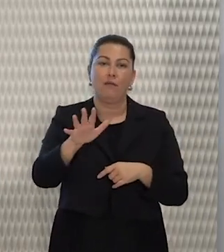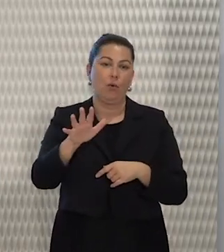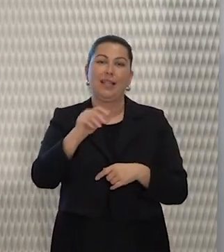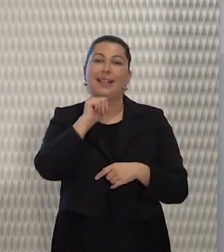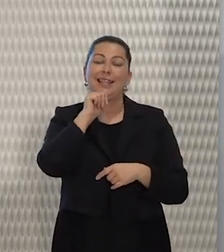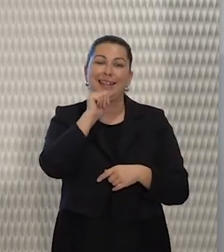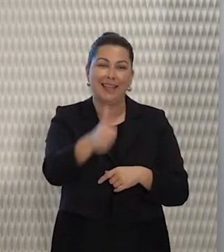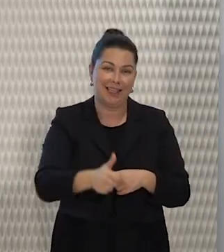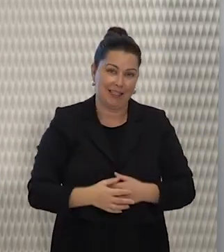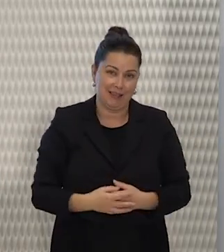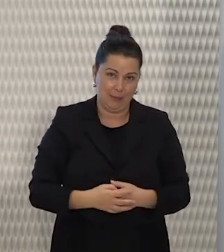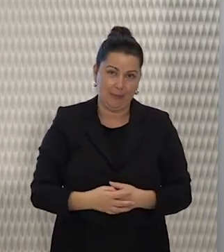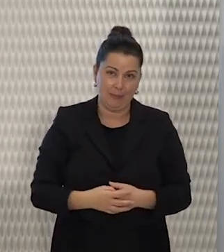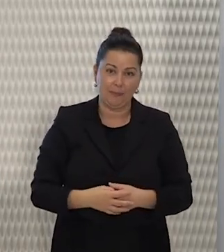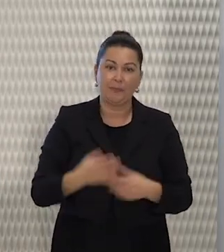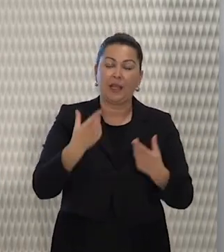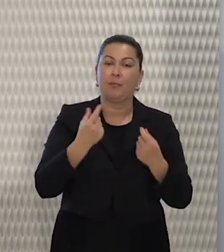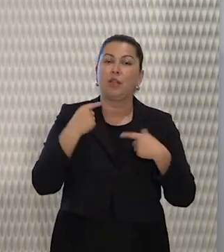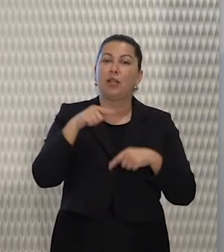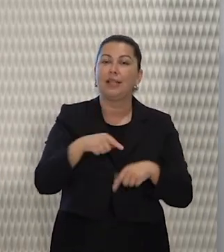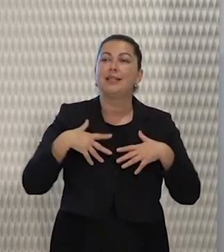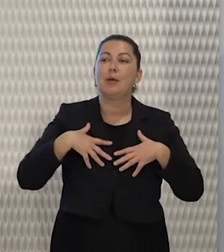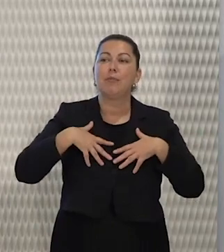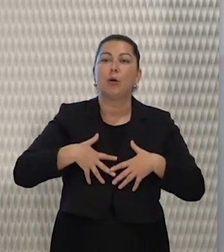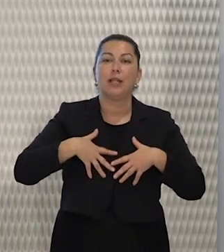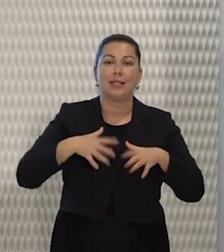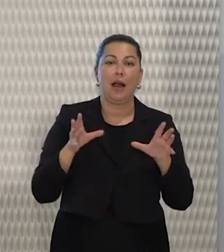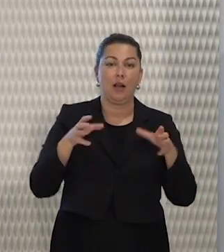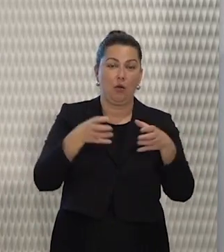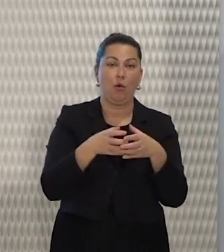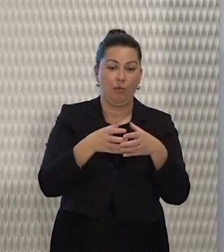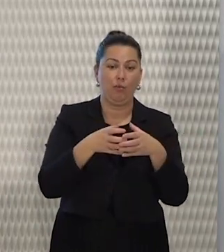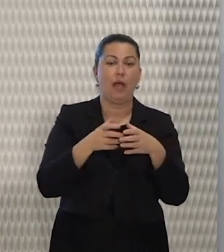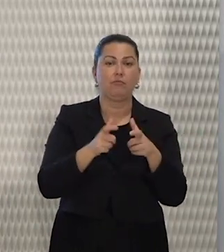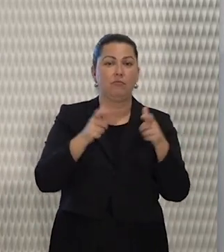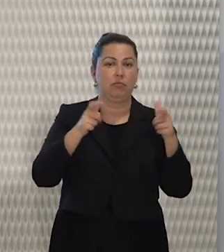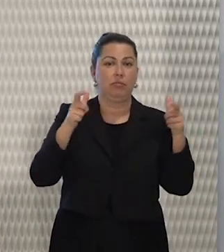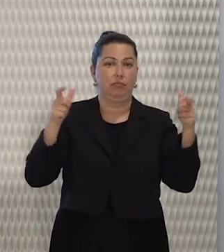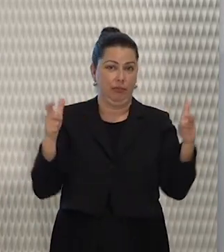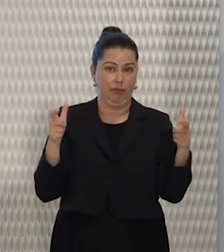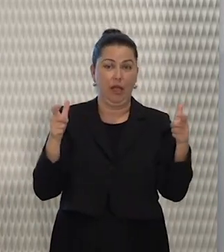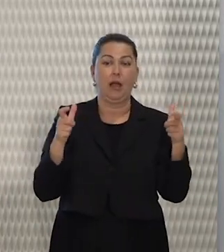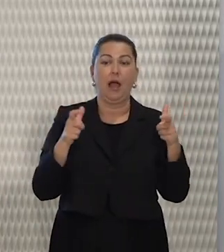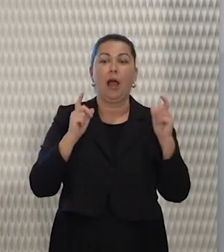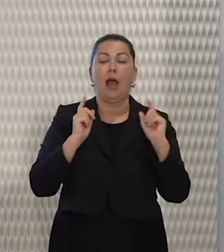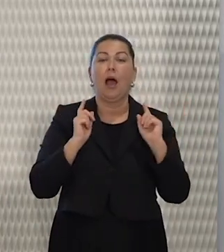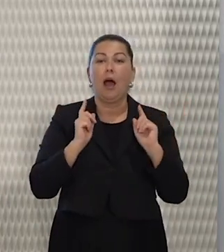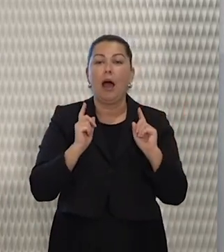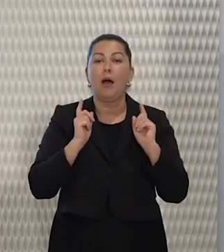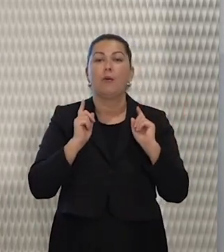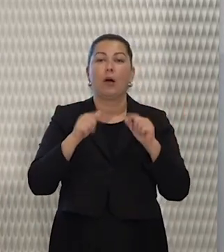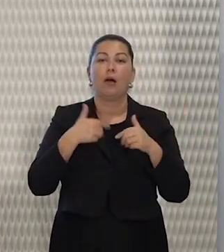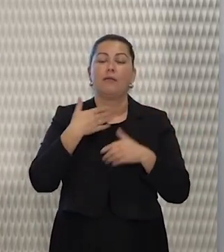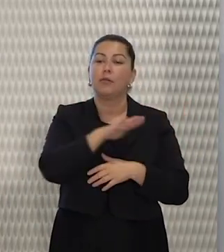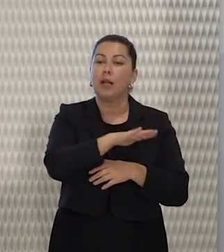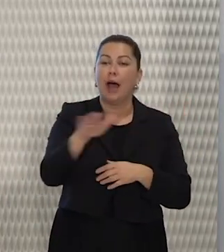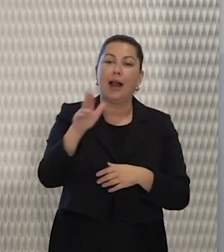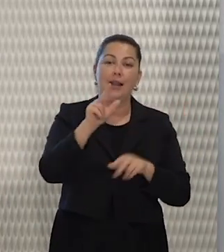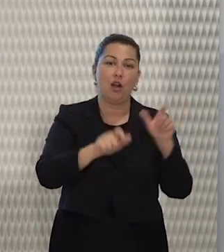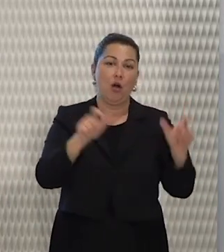nicht sind. Diese Potenzialgruppe erweitert sich aber durch alle Menschen, die derzeit noch